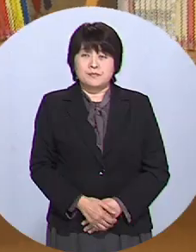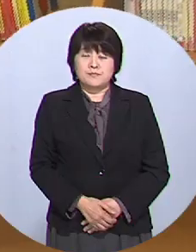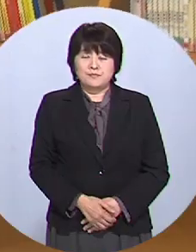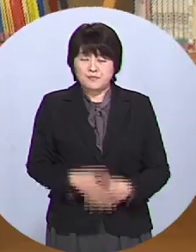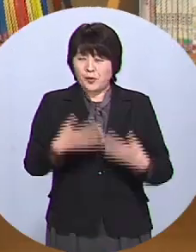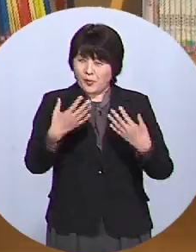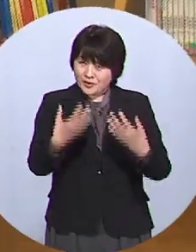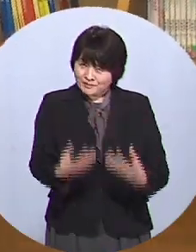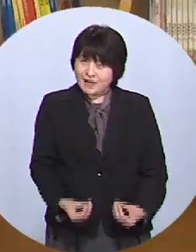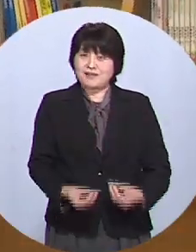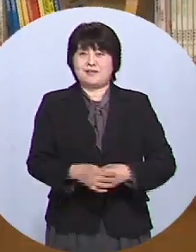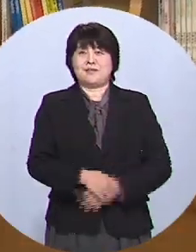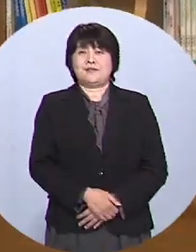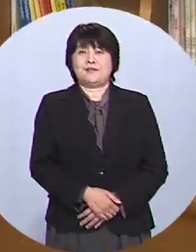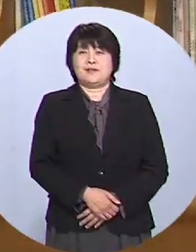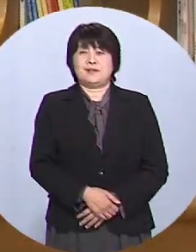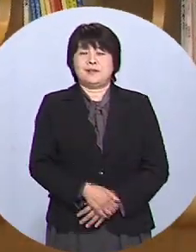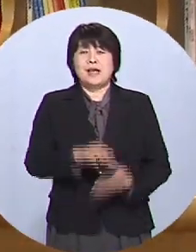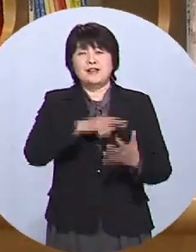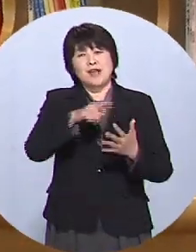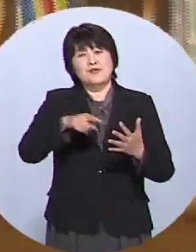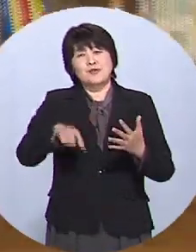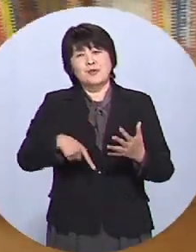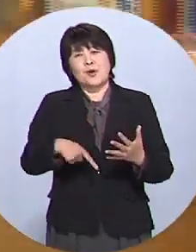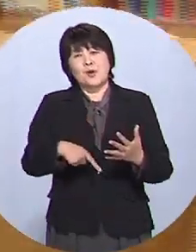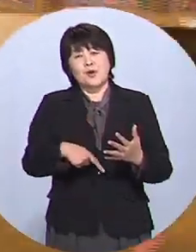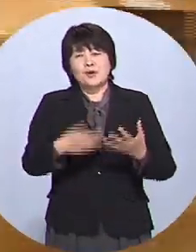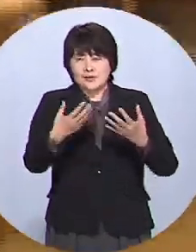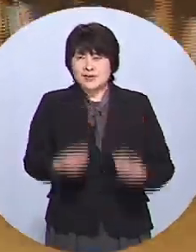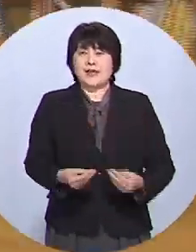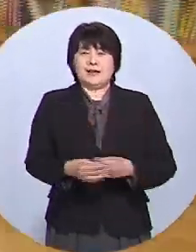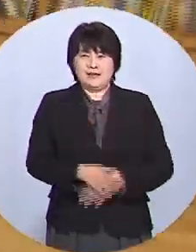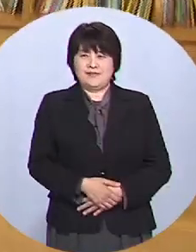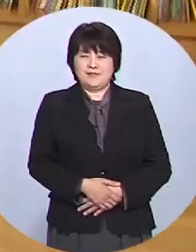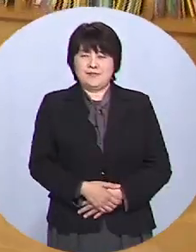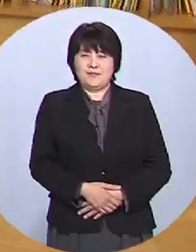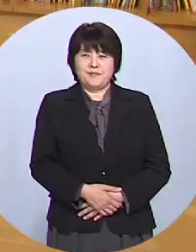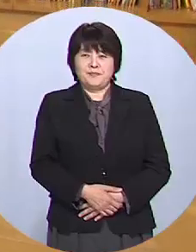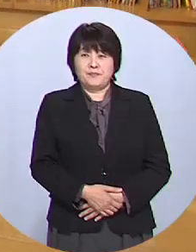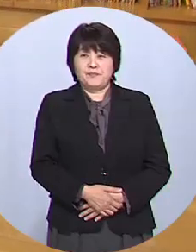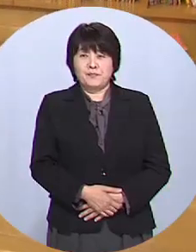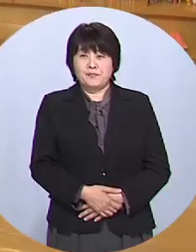おしまい。手袋でした。